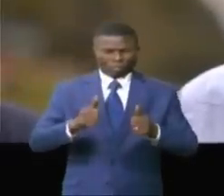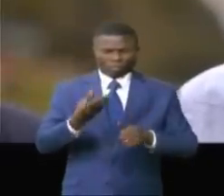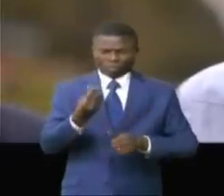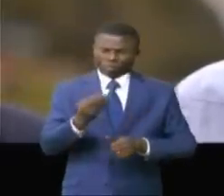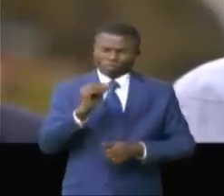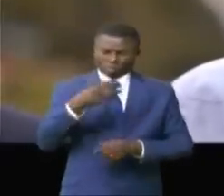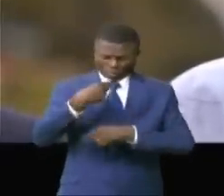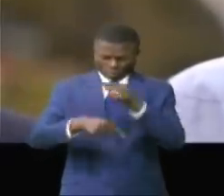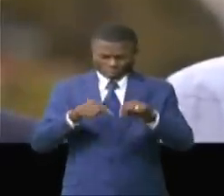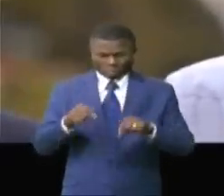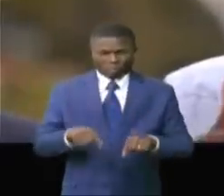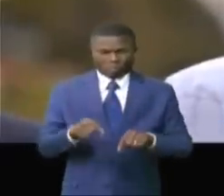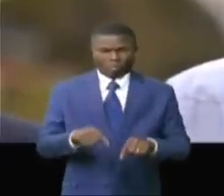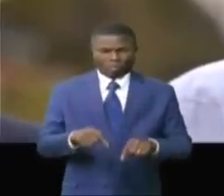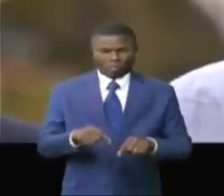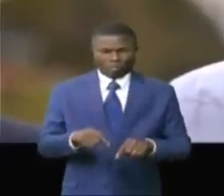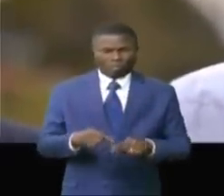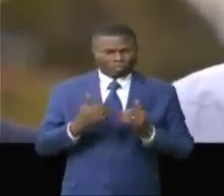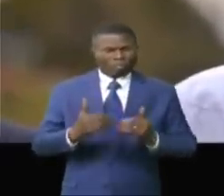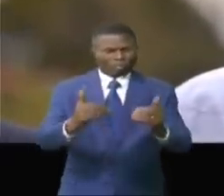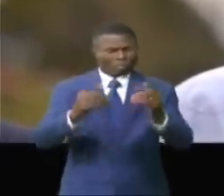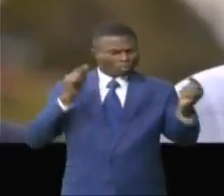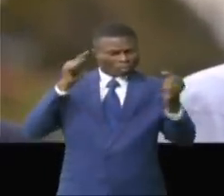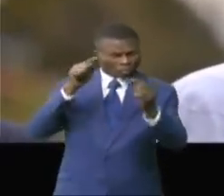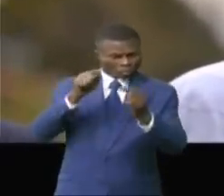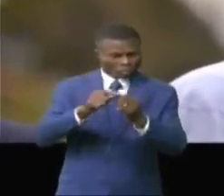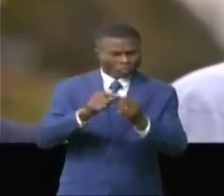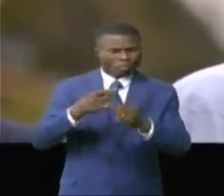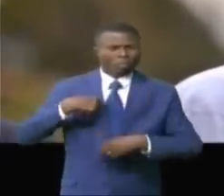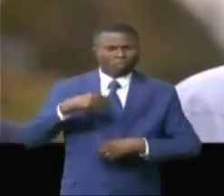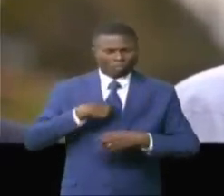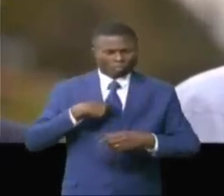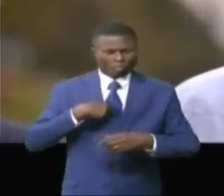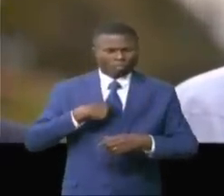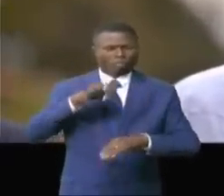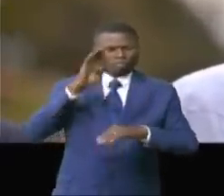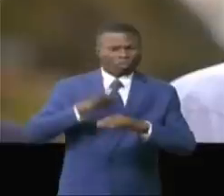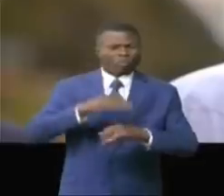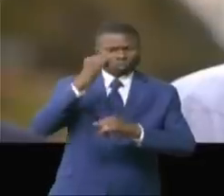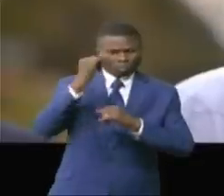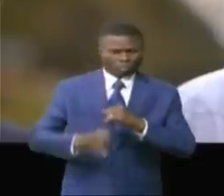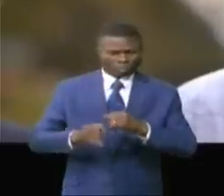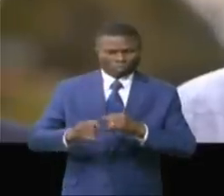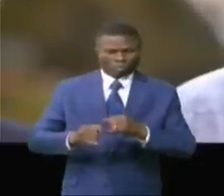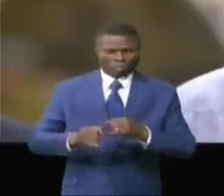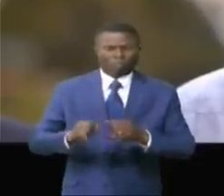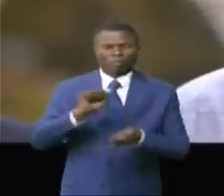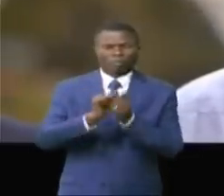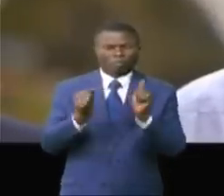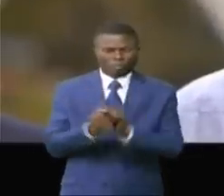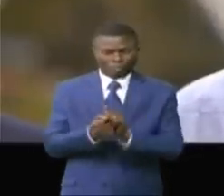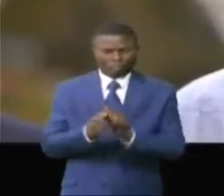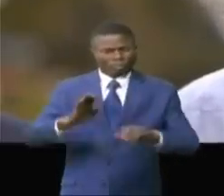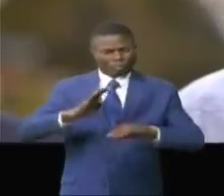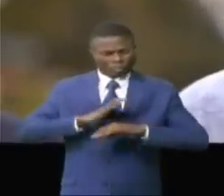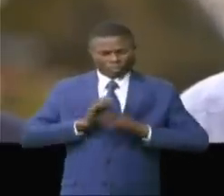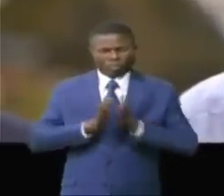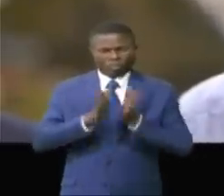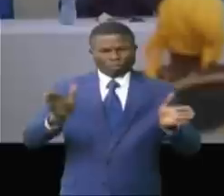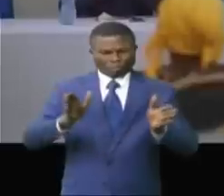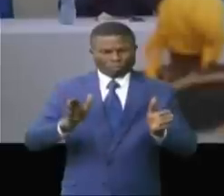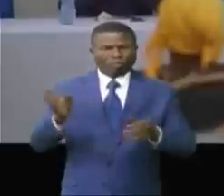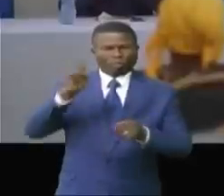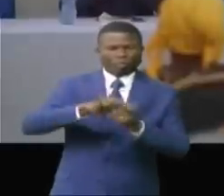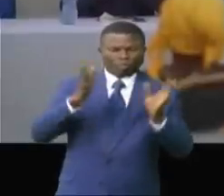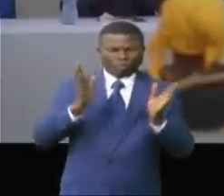avons commencé aujourd'hui sera poursuivi jusqu'à ce que nous puissions finalement aboutir à une satisfaction complète de nos